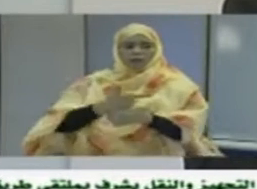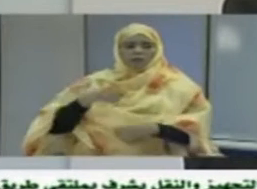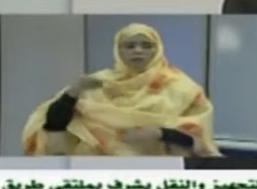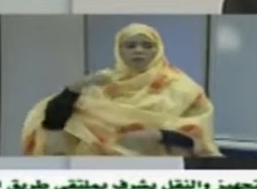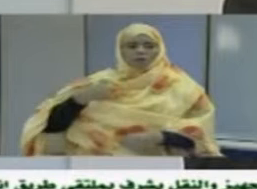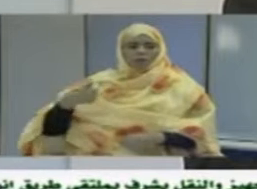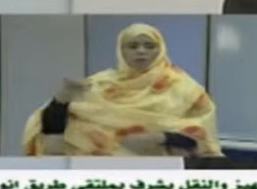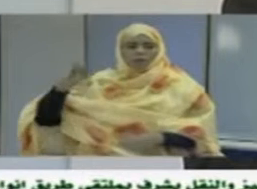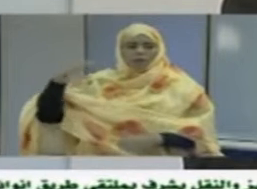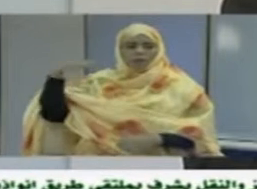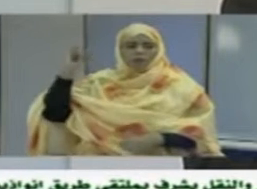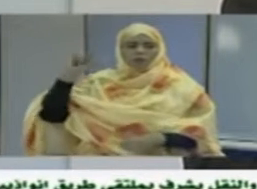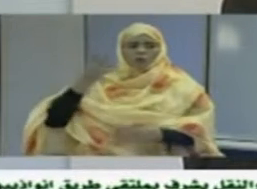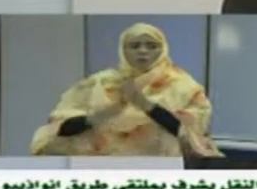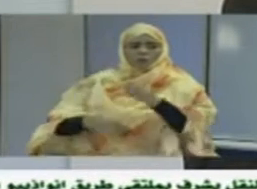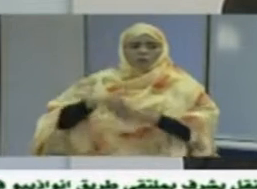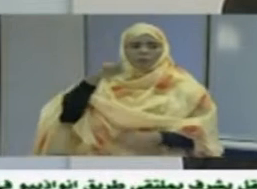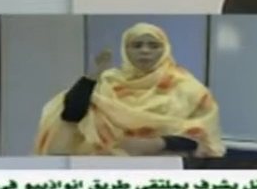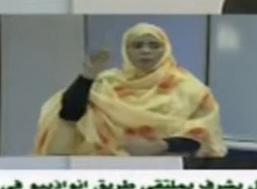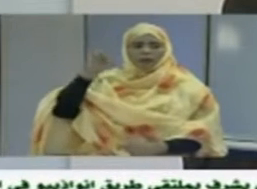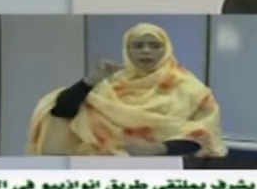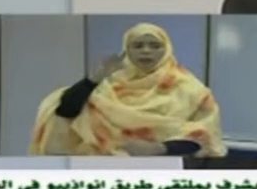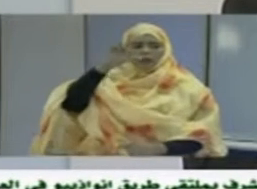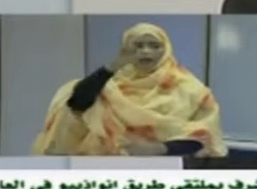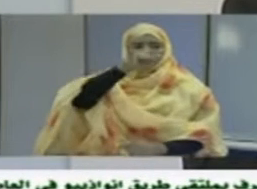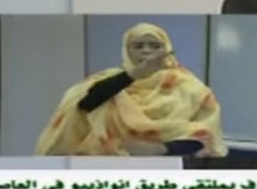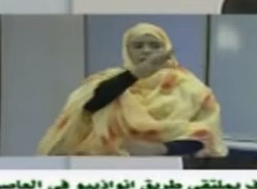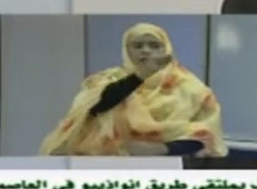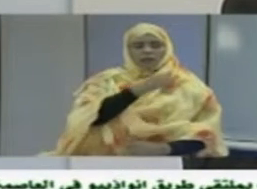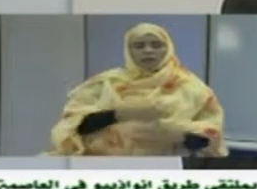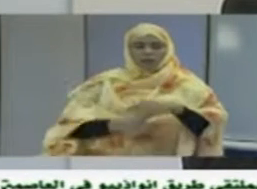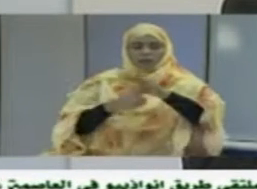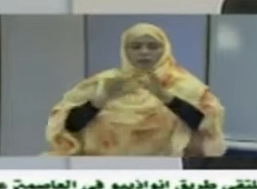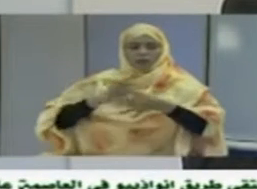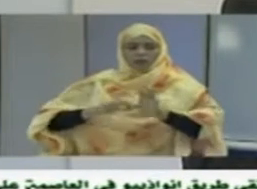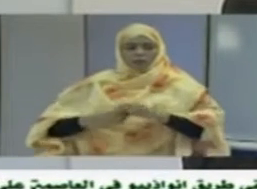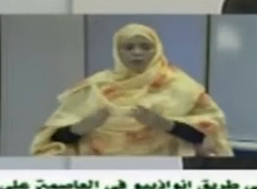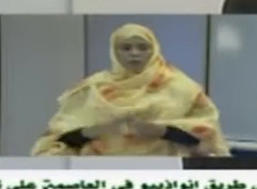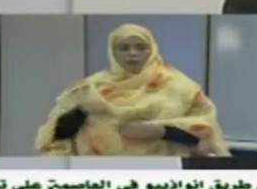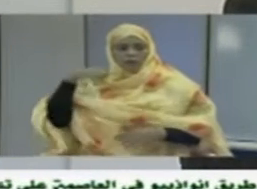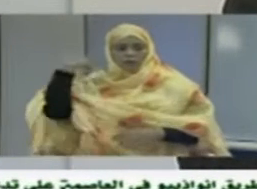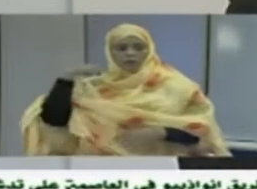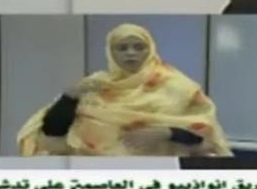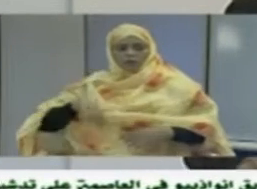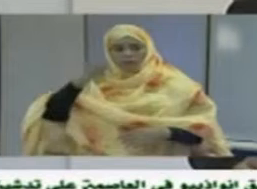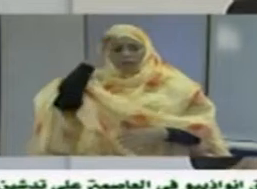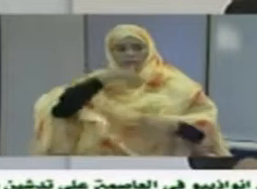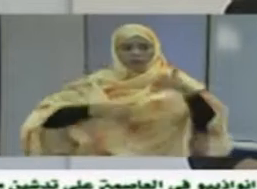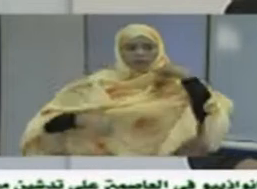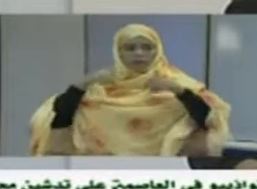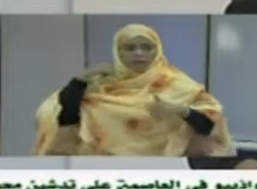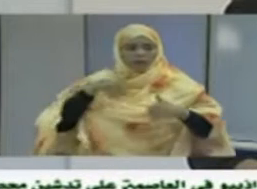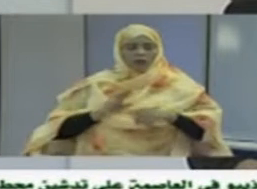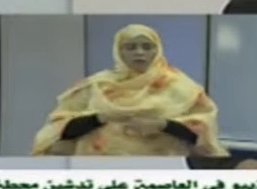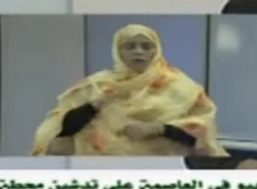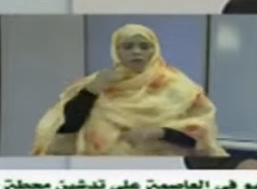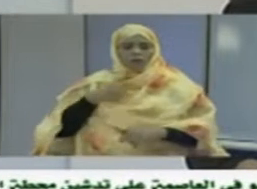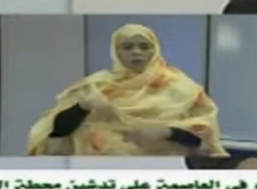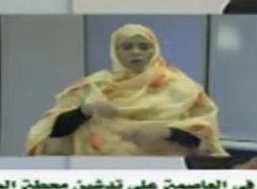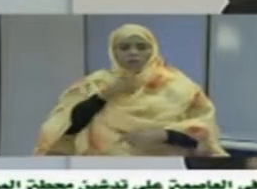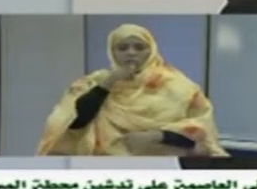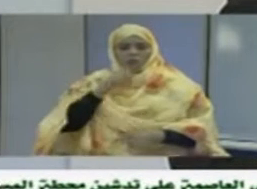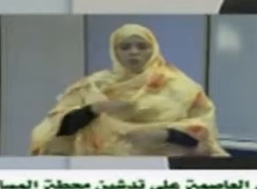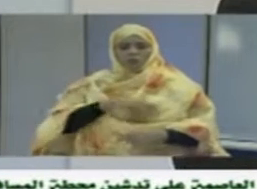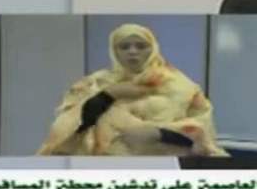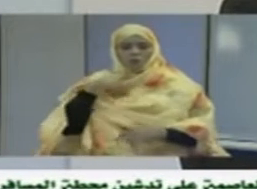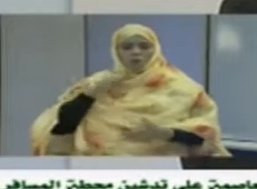والبويليل رئيس الجمعيه، ذلك بحضور وزير العلاقات مع البرلمان والمجتمع المدني الناطق الرسمي باسم الحكومة السيد